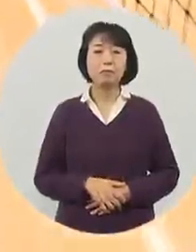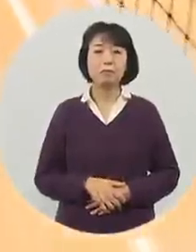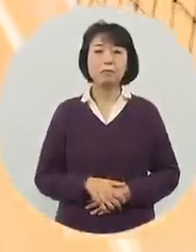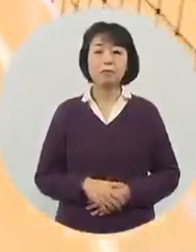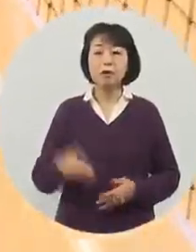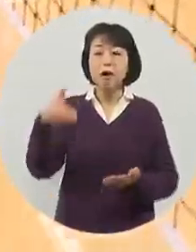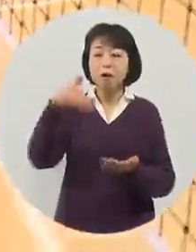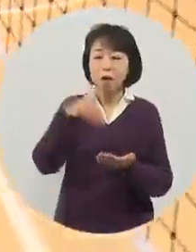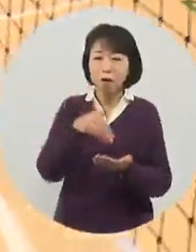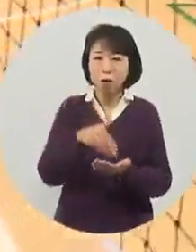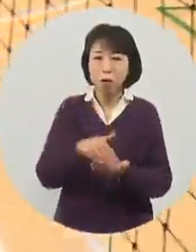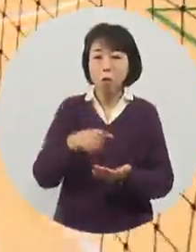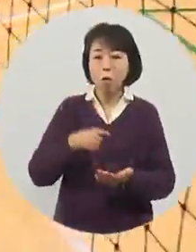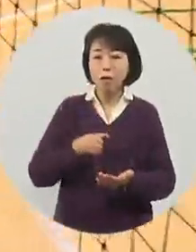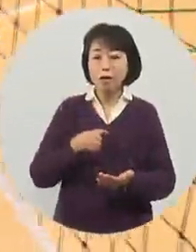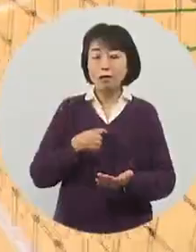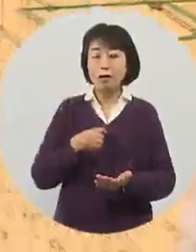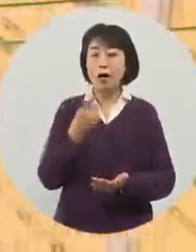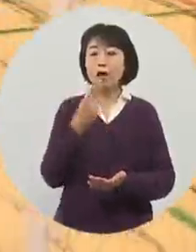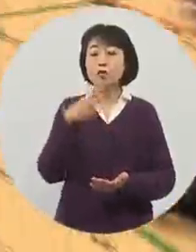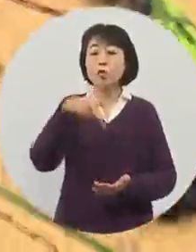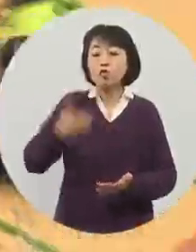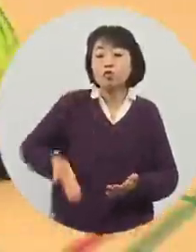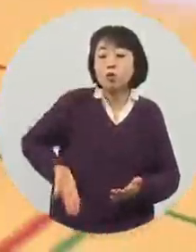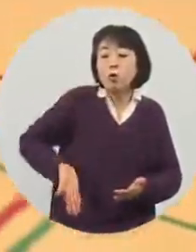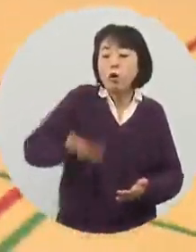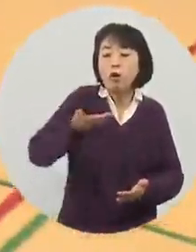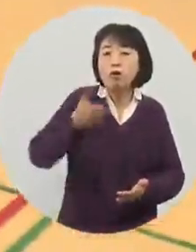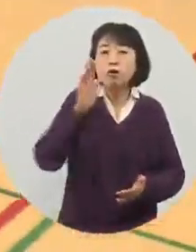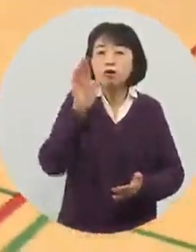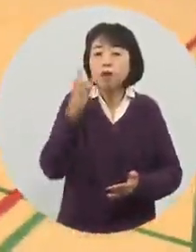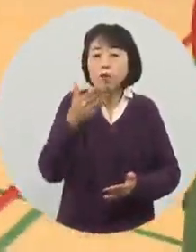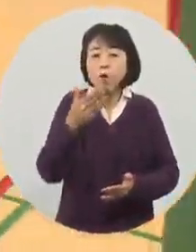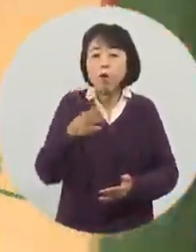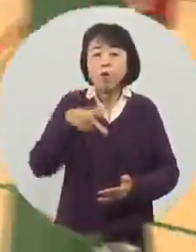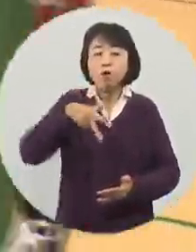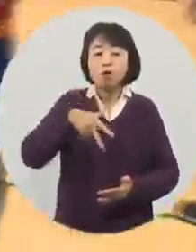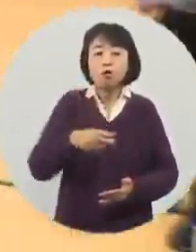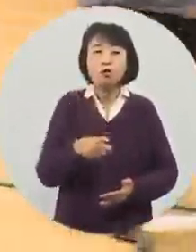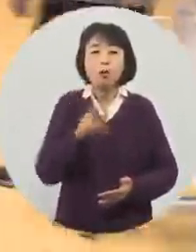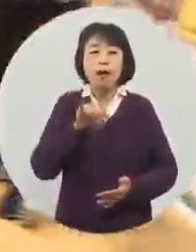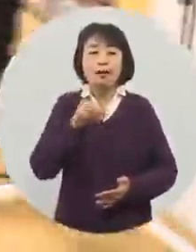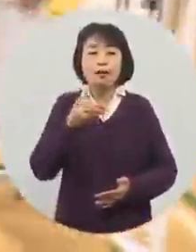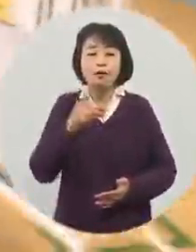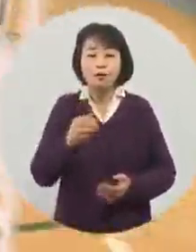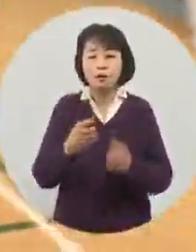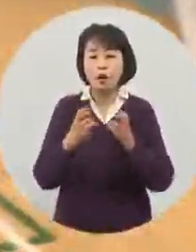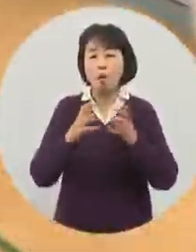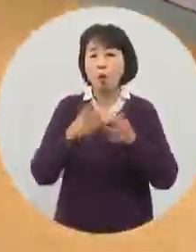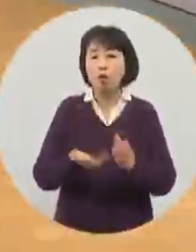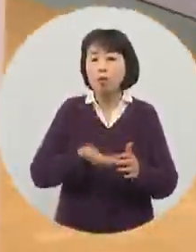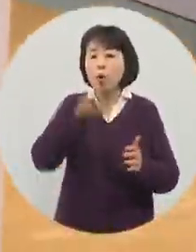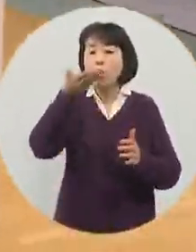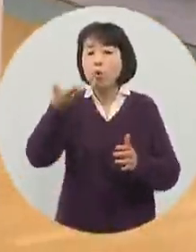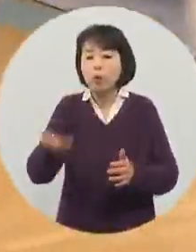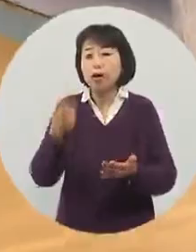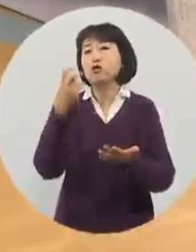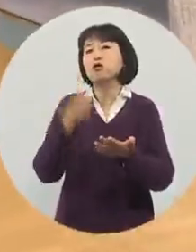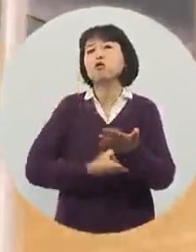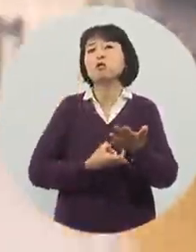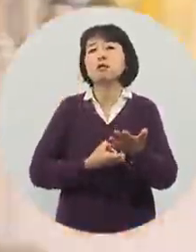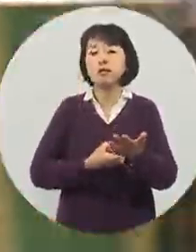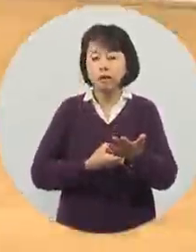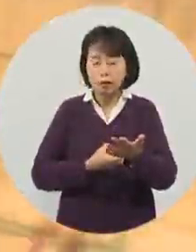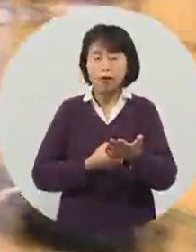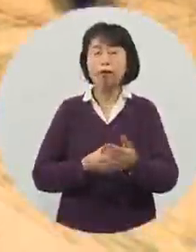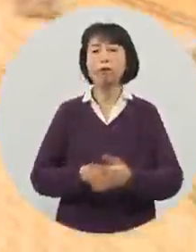ラストワンプレーではトスを転がしますがスパイクでボールが浮いてしまったため反則で残念ながら得点に